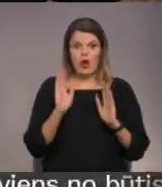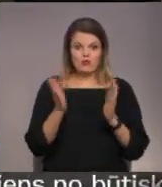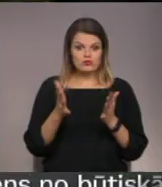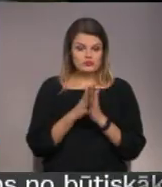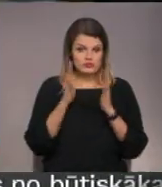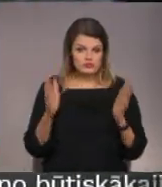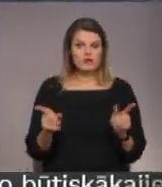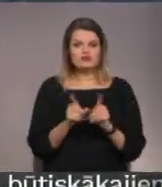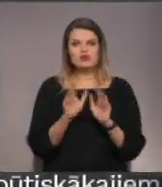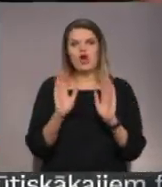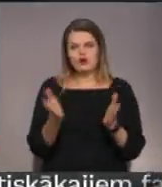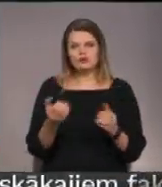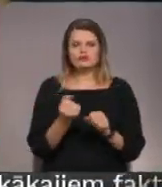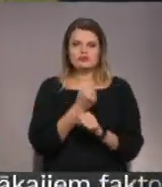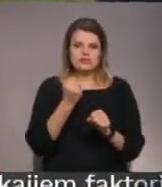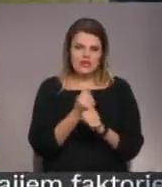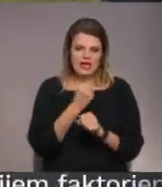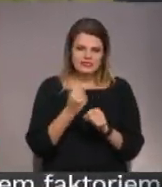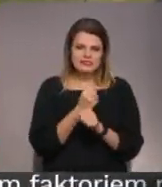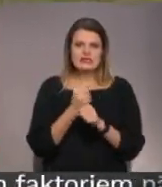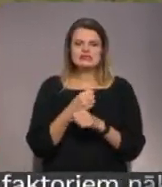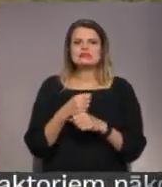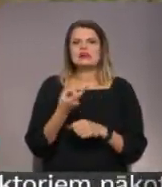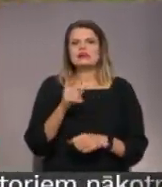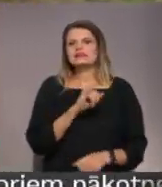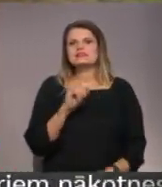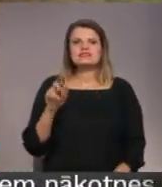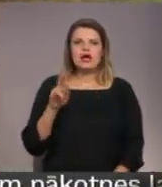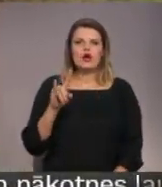vairumā, taps arī kļavu sīrups. Lauri Jansone, Mārtiņš Balka, Vidzemes televīzija.